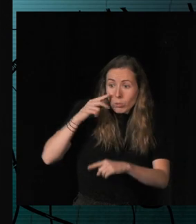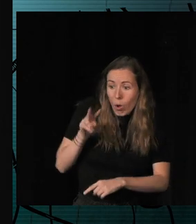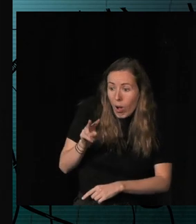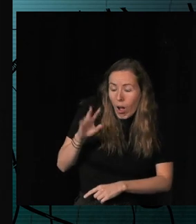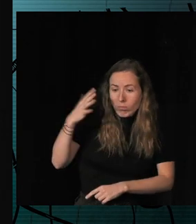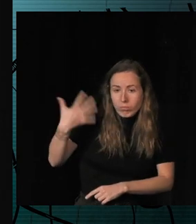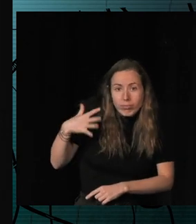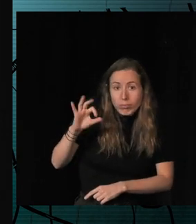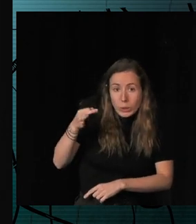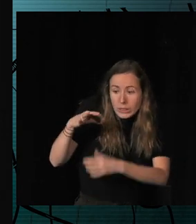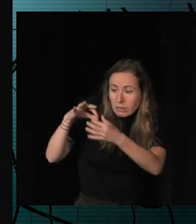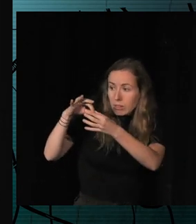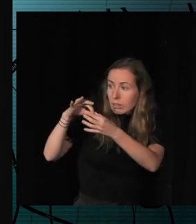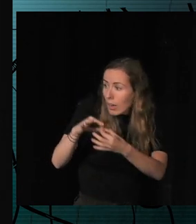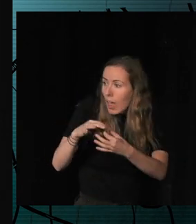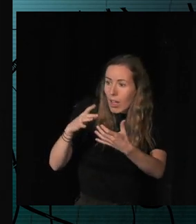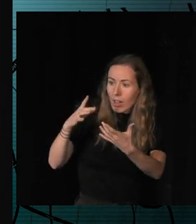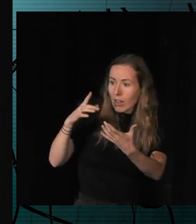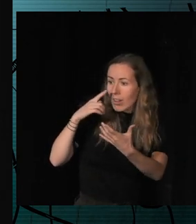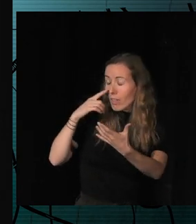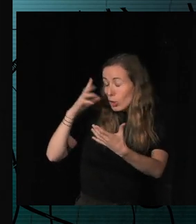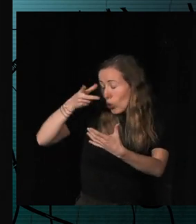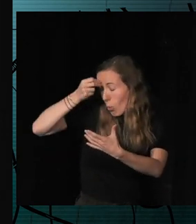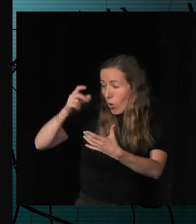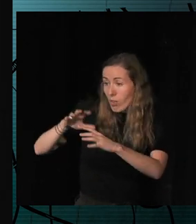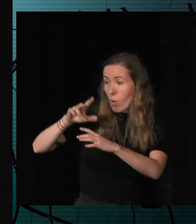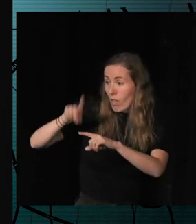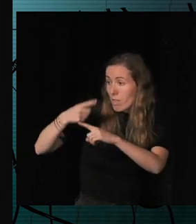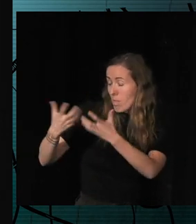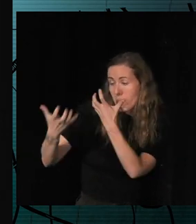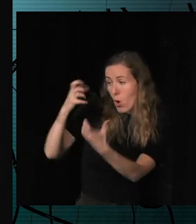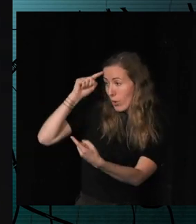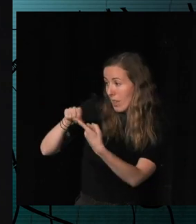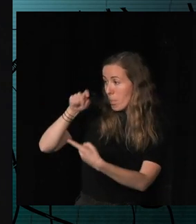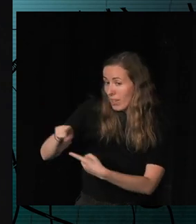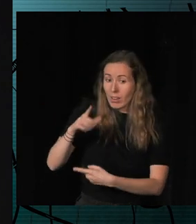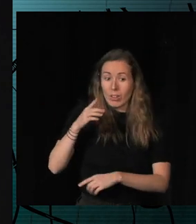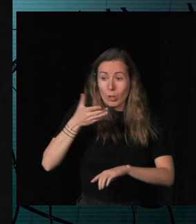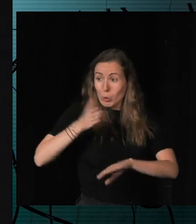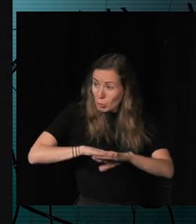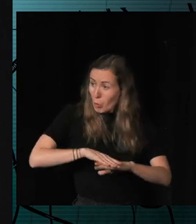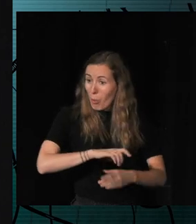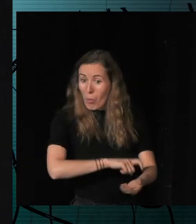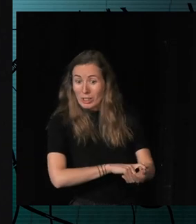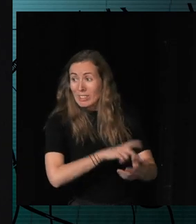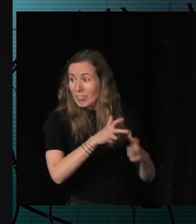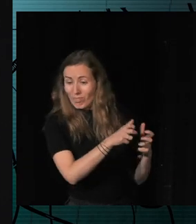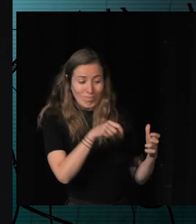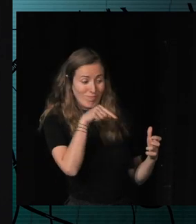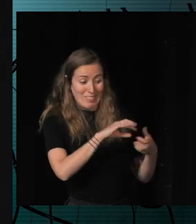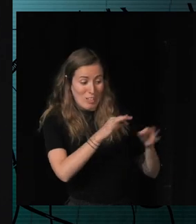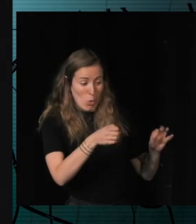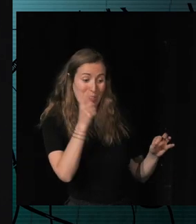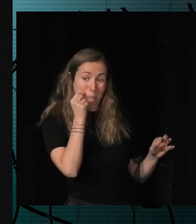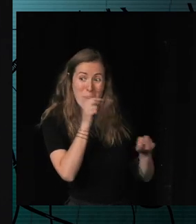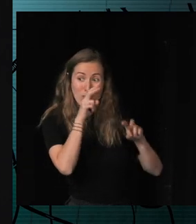ces sujetsl et que ça te paraît étrange de te dire que dans le jeu d'origine non finalement c'est un père qui a la la recherche de sa fille donc vraiment c'est que le film a fait